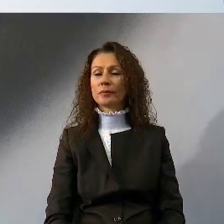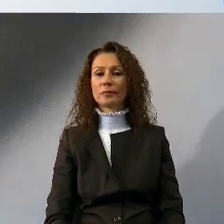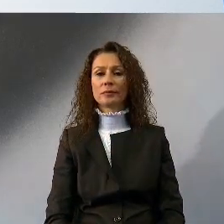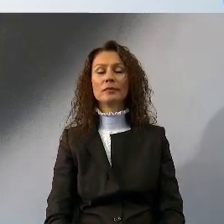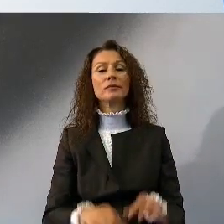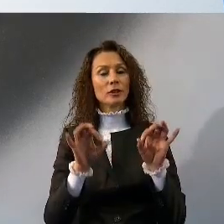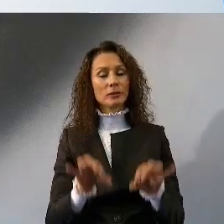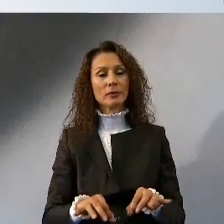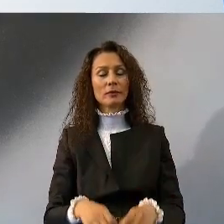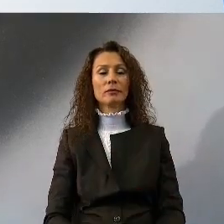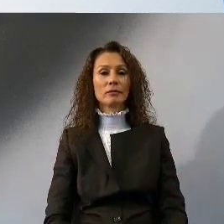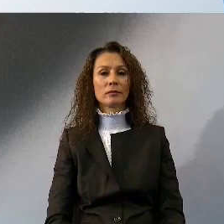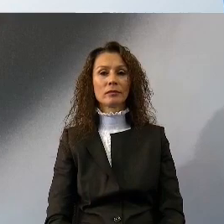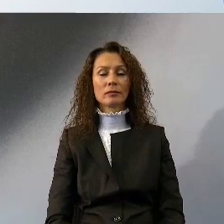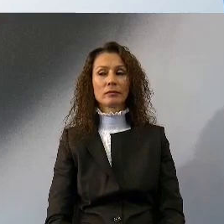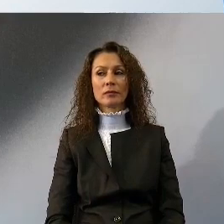Şimdi